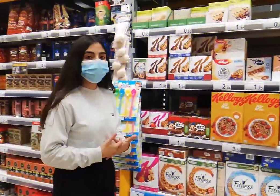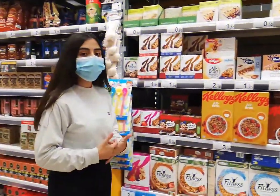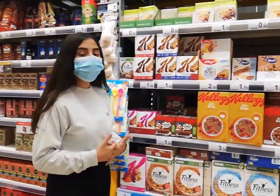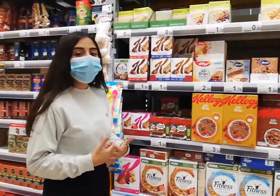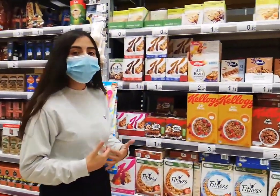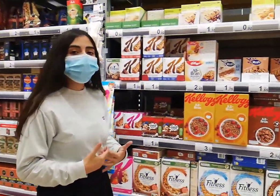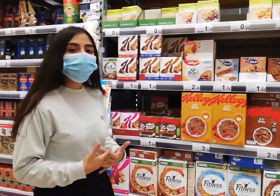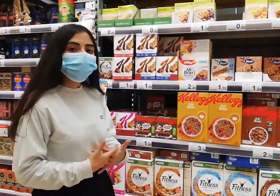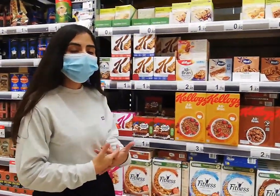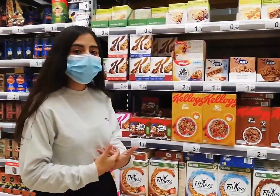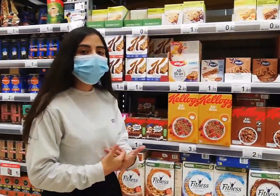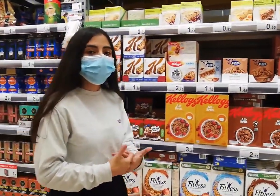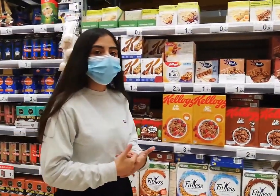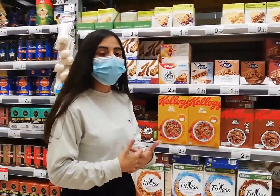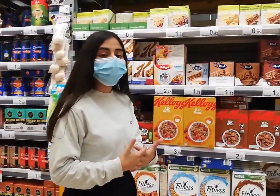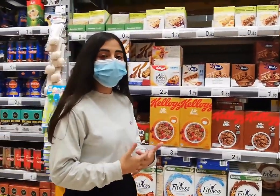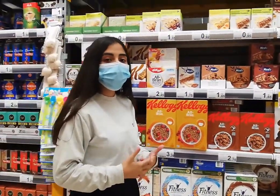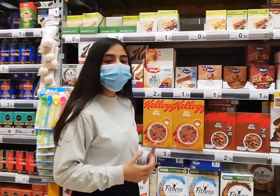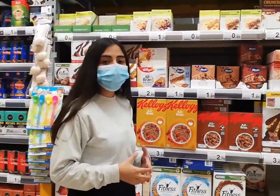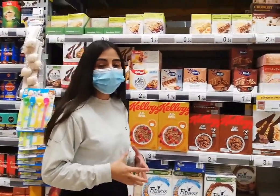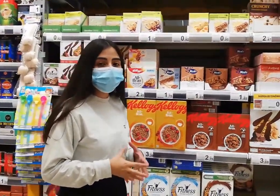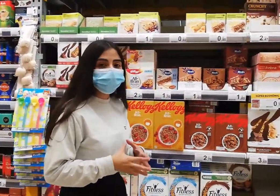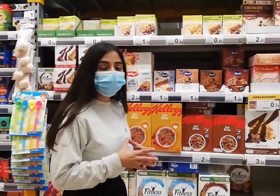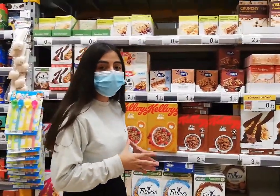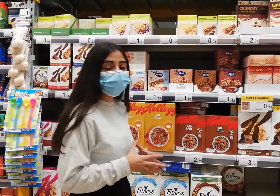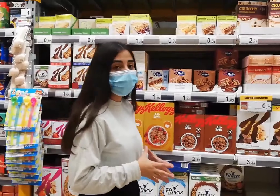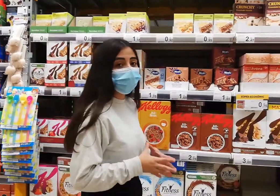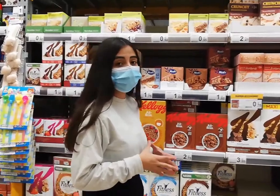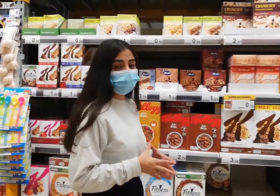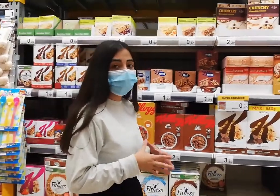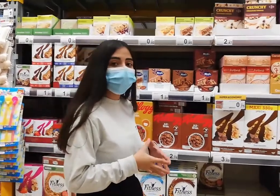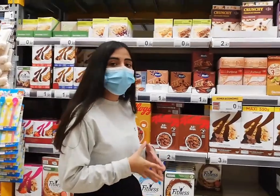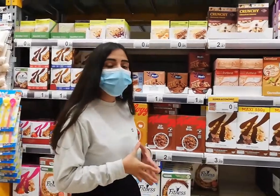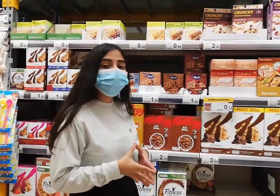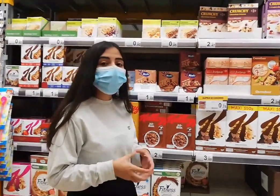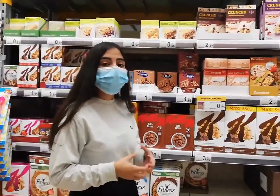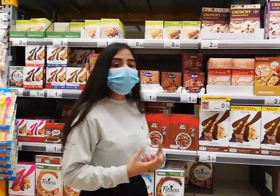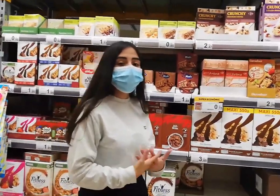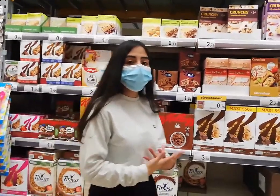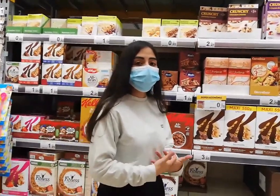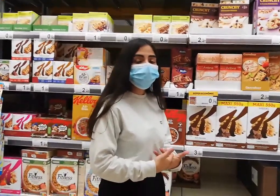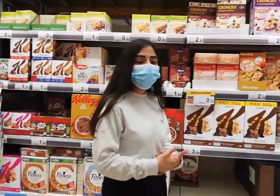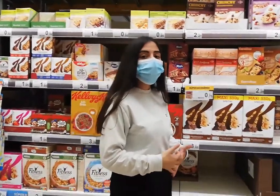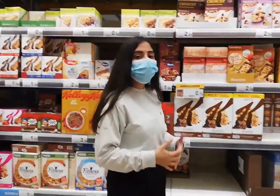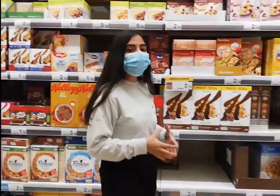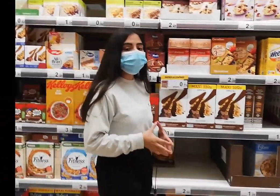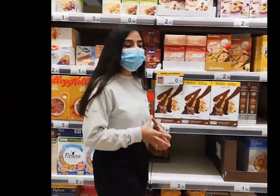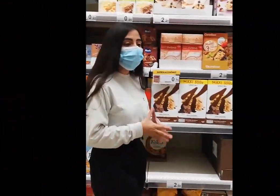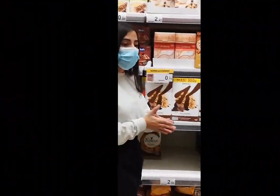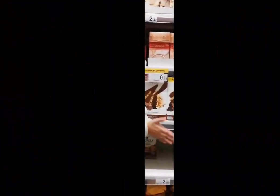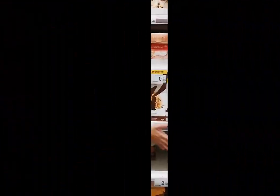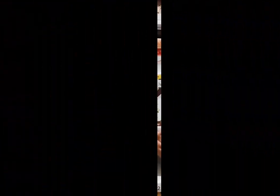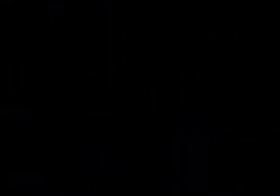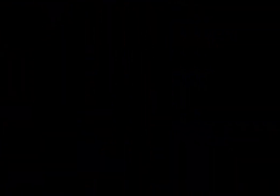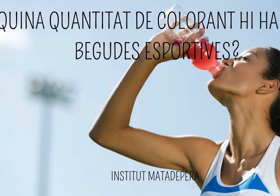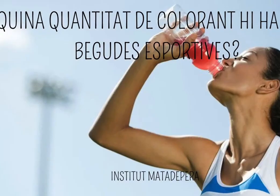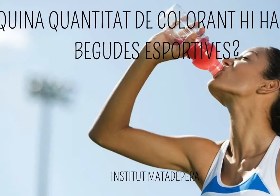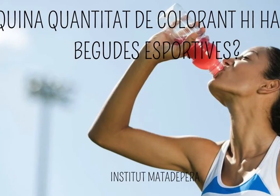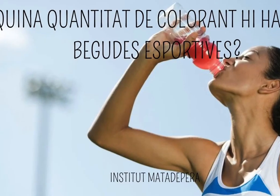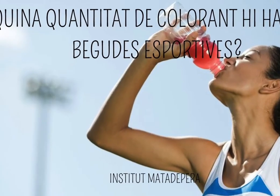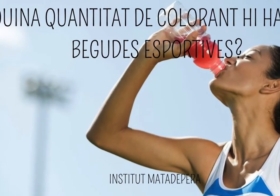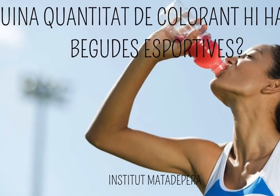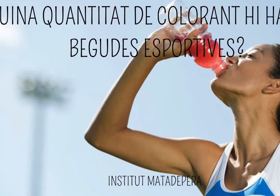resultat, es va concloure que, en general, els productes de marca blanca amb major cost econòmic són els que ofereixen una major qualitat nutricional.